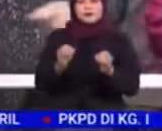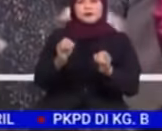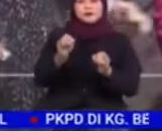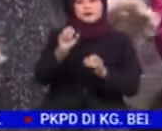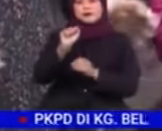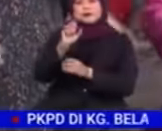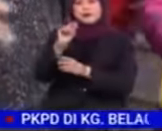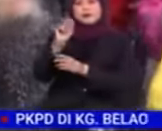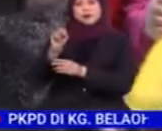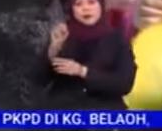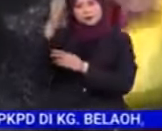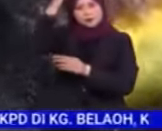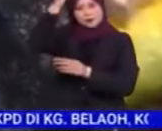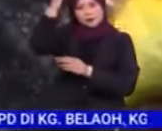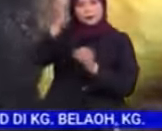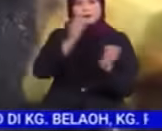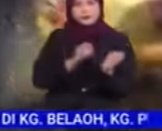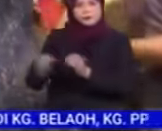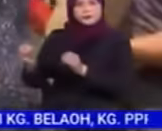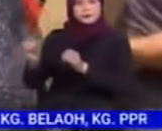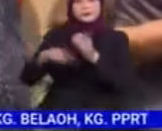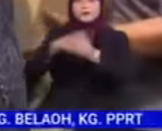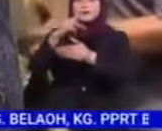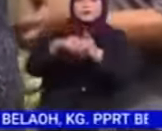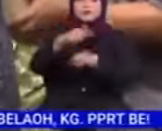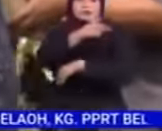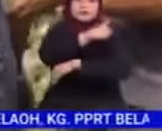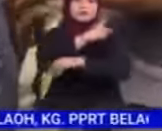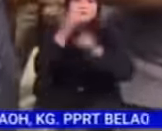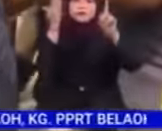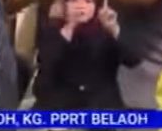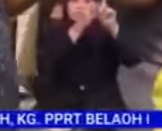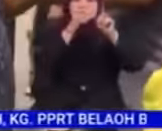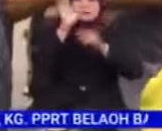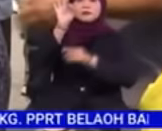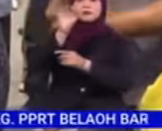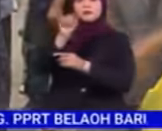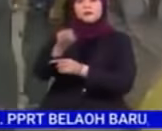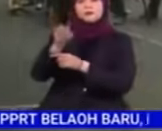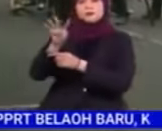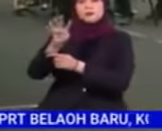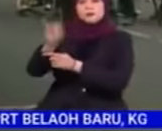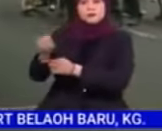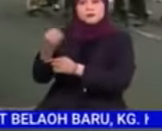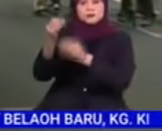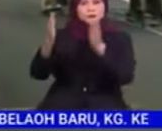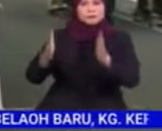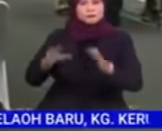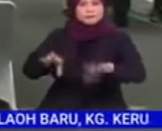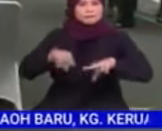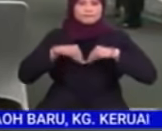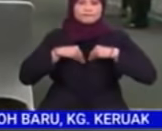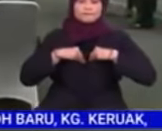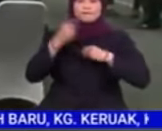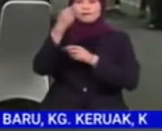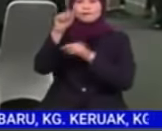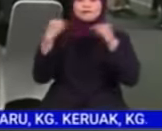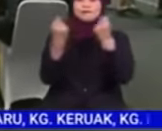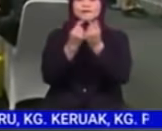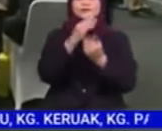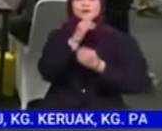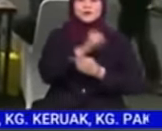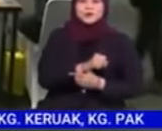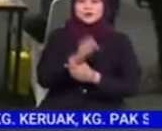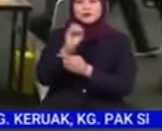slag keluar disela mo fakta kedua program imunisasi nyasak an-94 juta penerima dalam kalangan warga